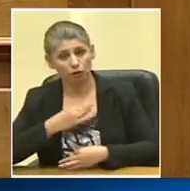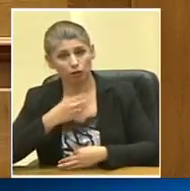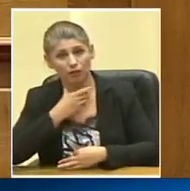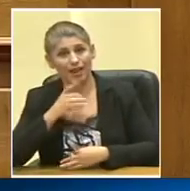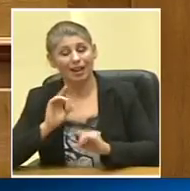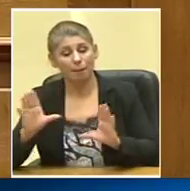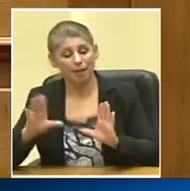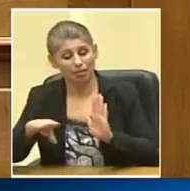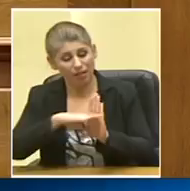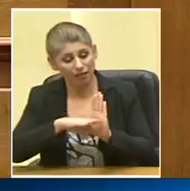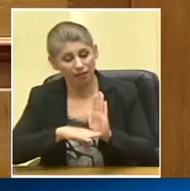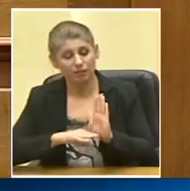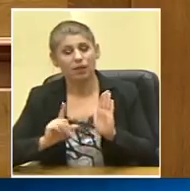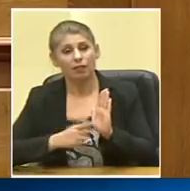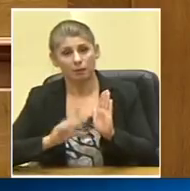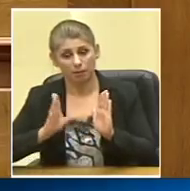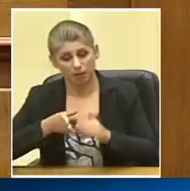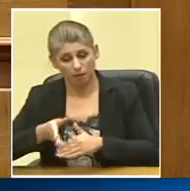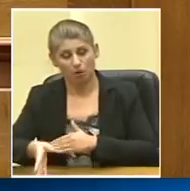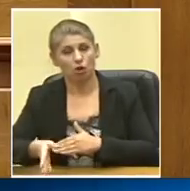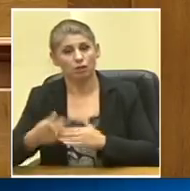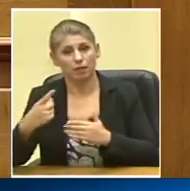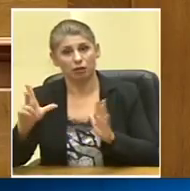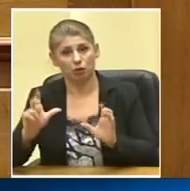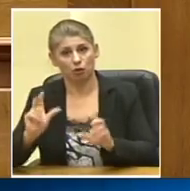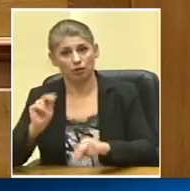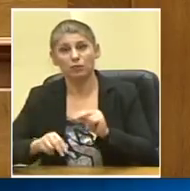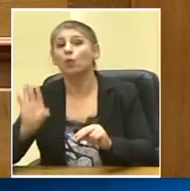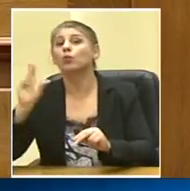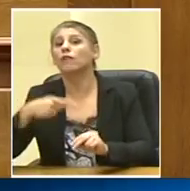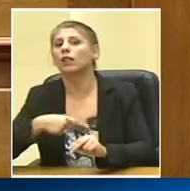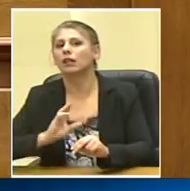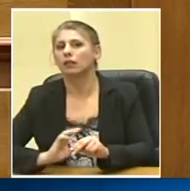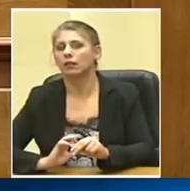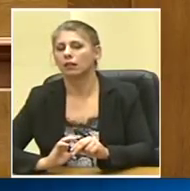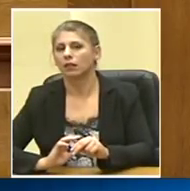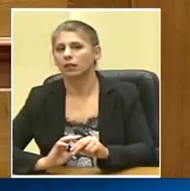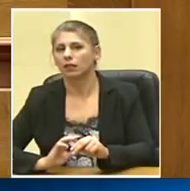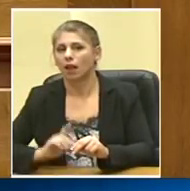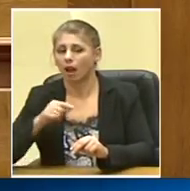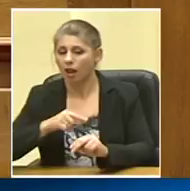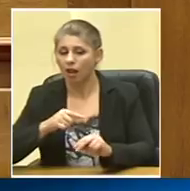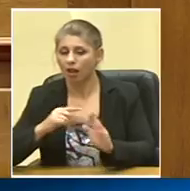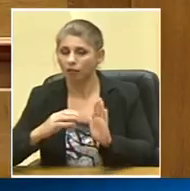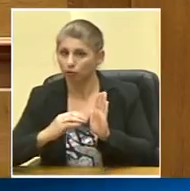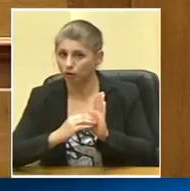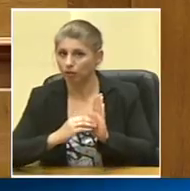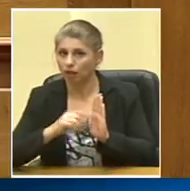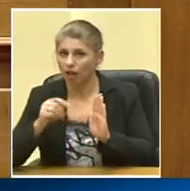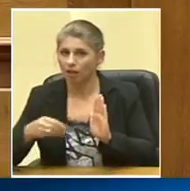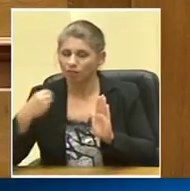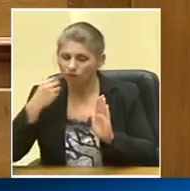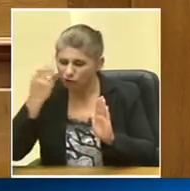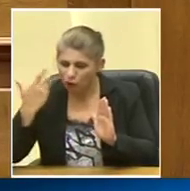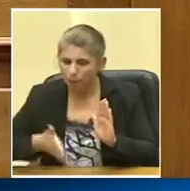δεν πρέπει να πάει με 180 ψήφους στην επόμενη Βουλή. Ούτε αυτό, ούτε αυτή. Αυτό το άγος για τον πολιτικό